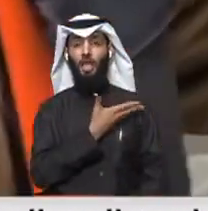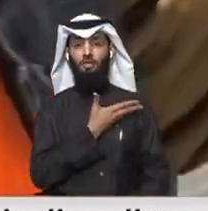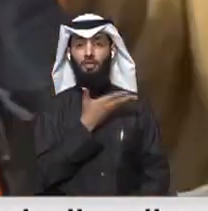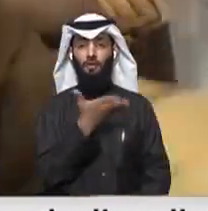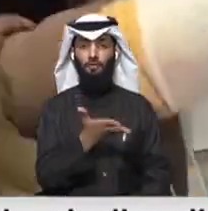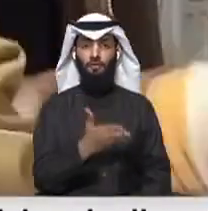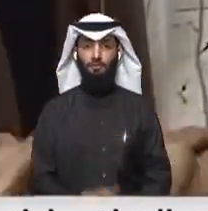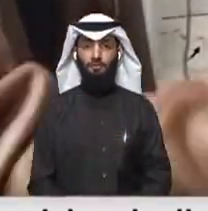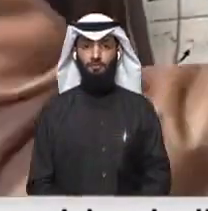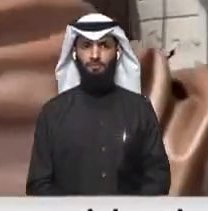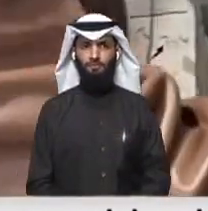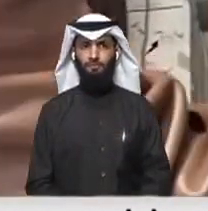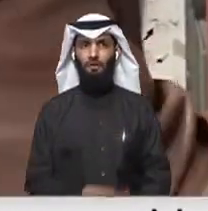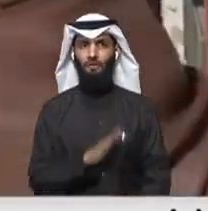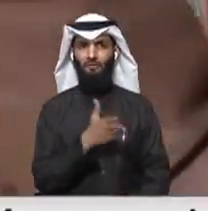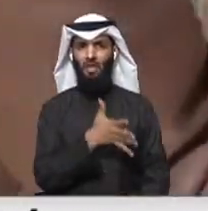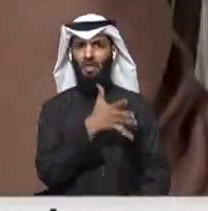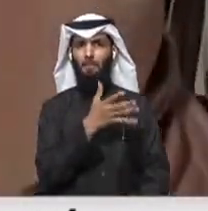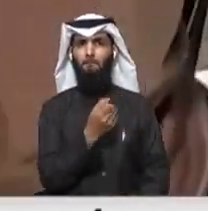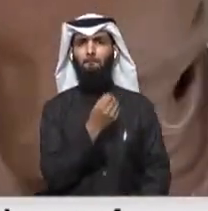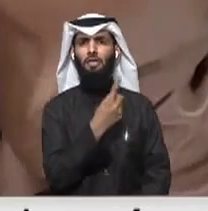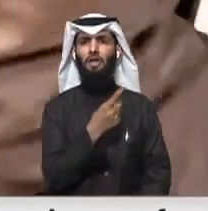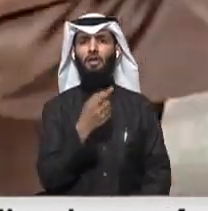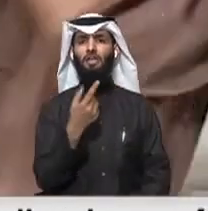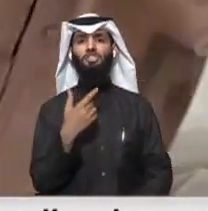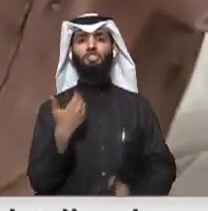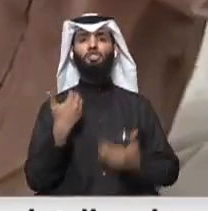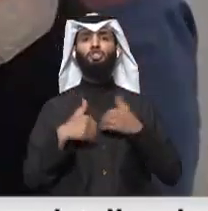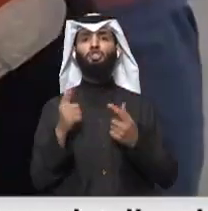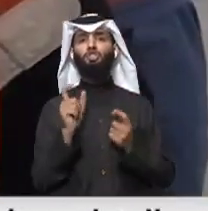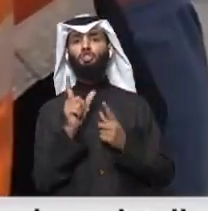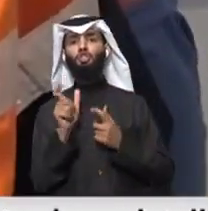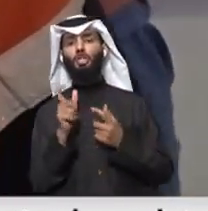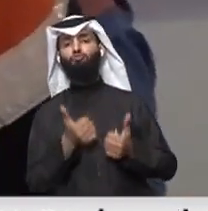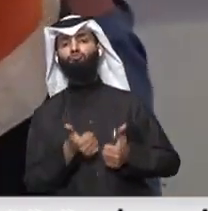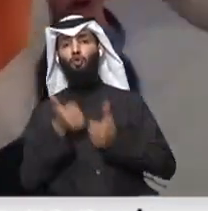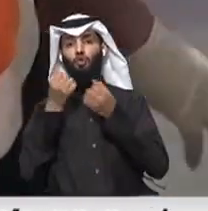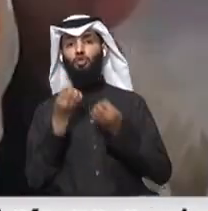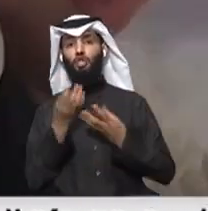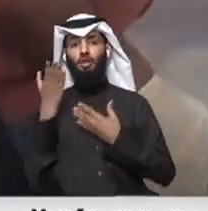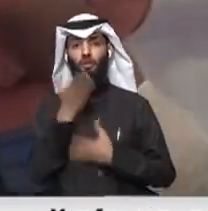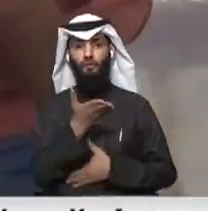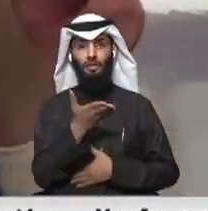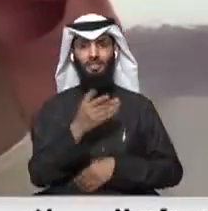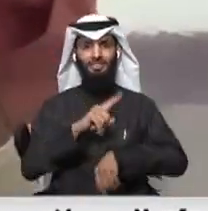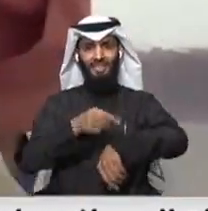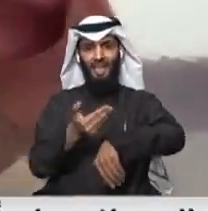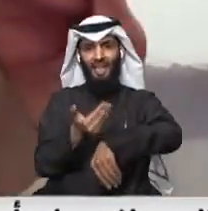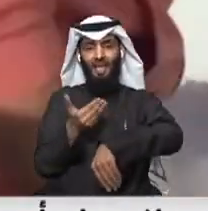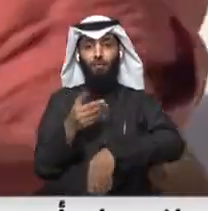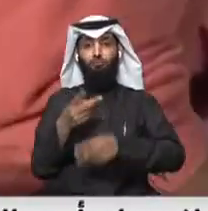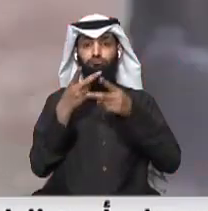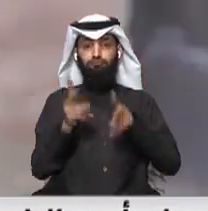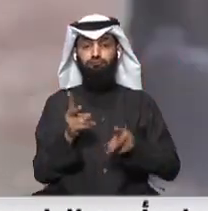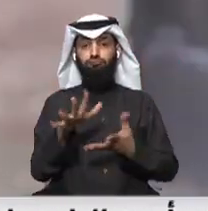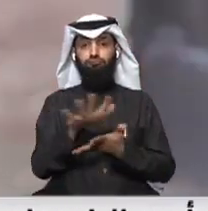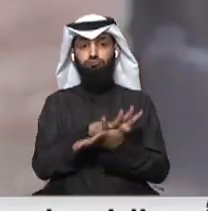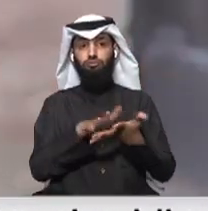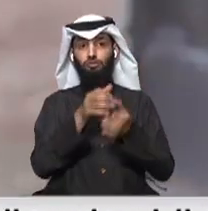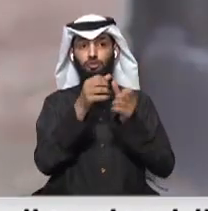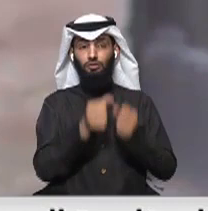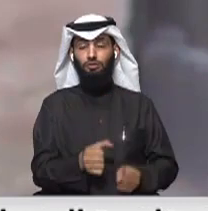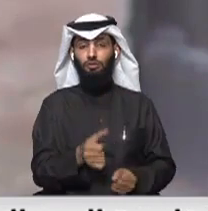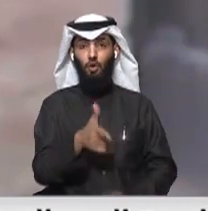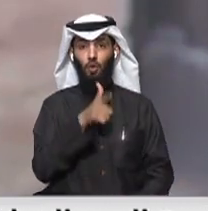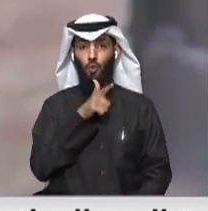ضحيتها 200 شهيد و370 إصابة في الساعات الأخيرة. هناك ما يمكن أن